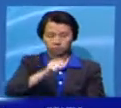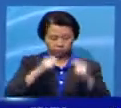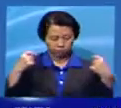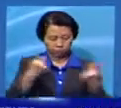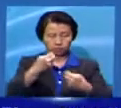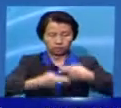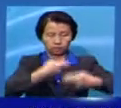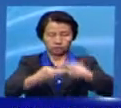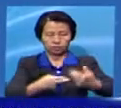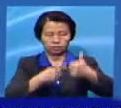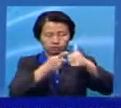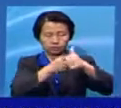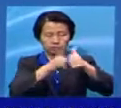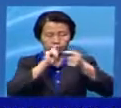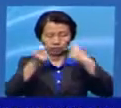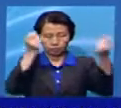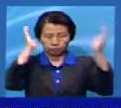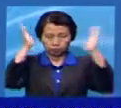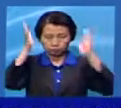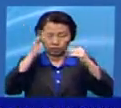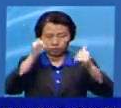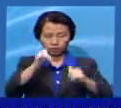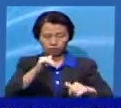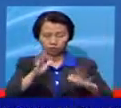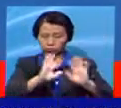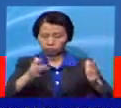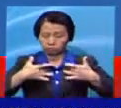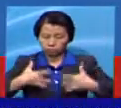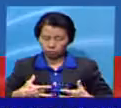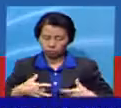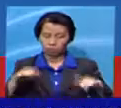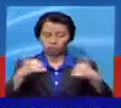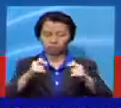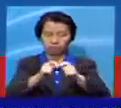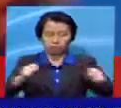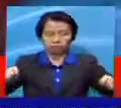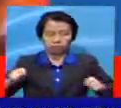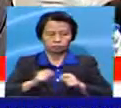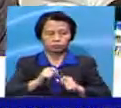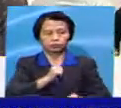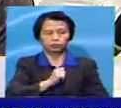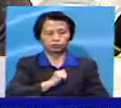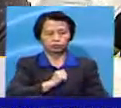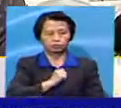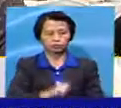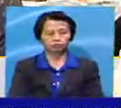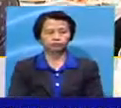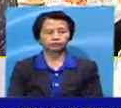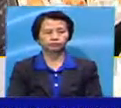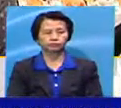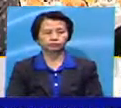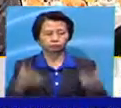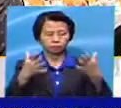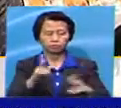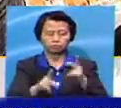di ranking pertama, skuad negara akan pastikan peminat tidak kecewa terutama beraksi di laman sendiri. Walaupun ramai orang cakap emas pasti